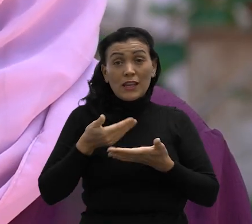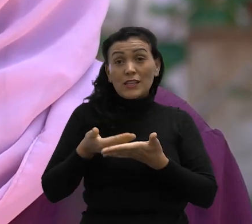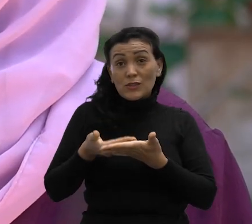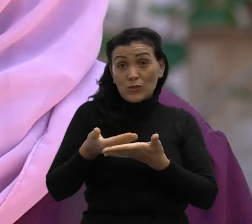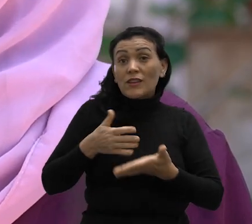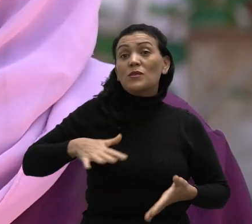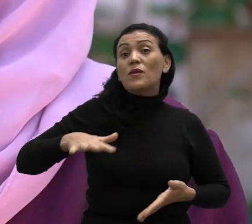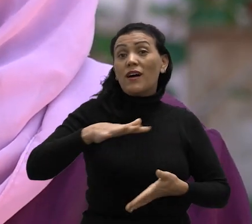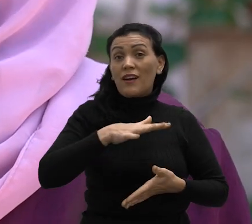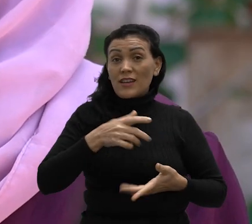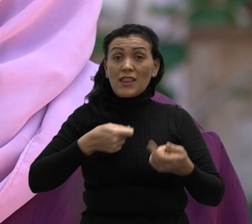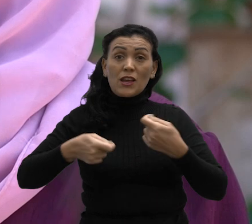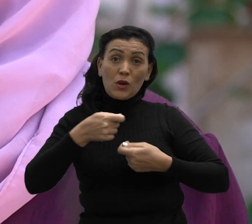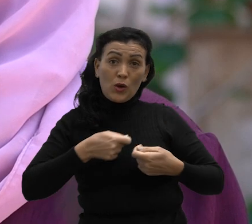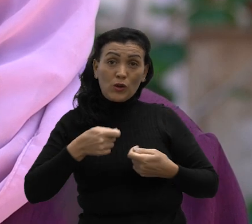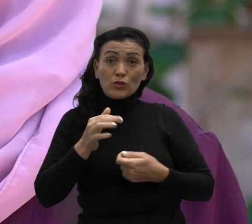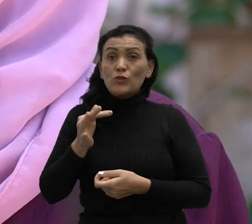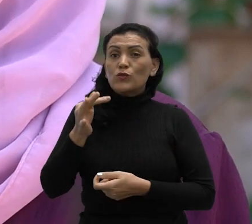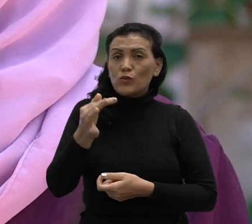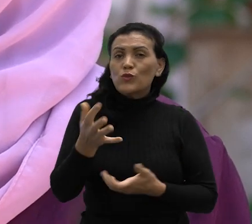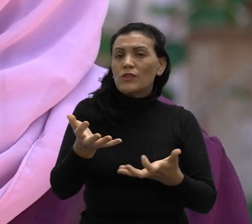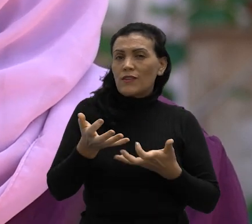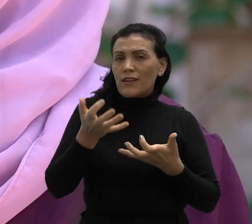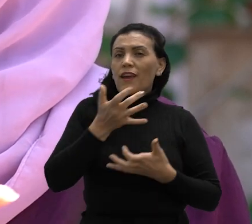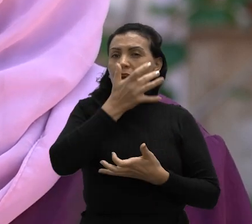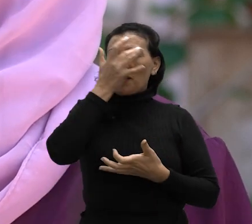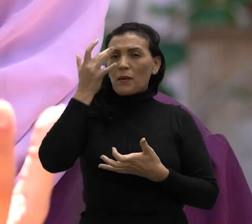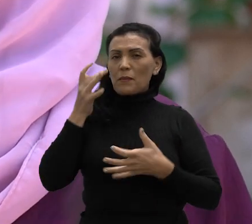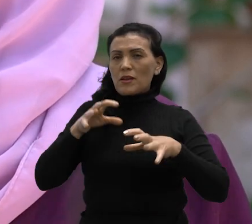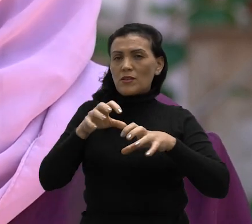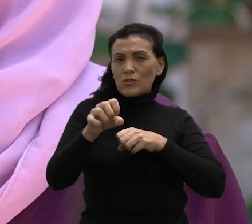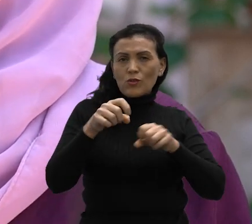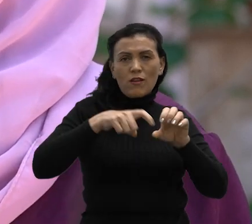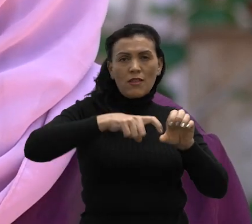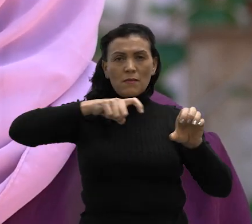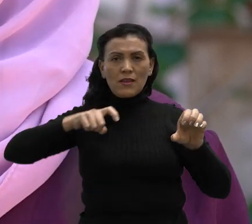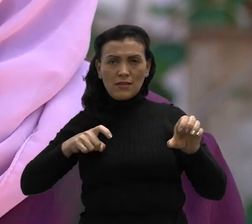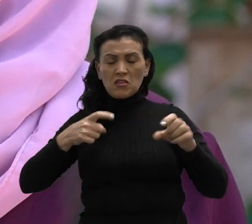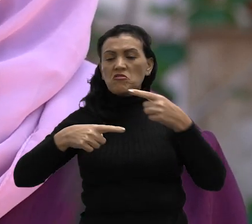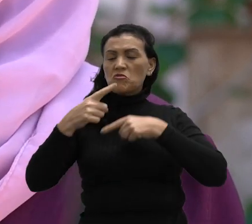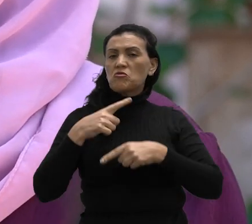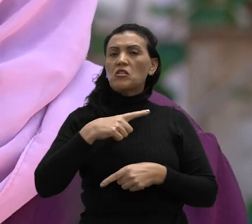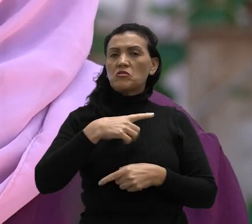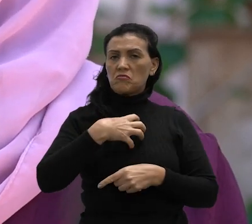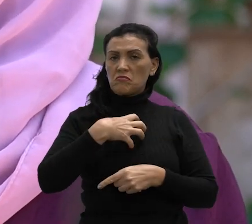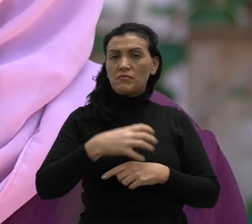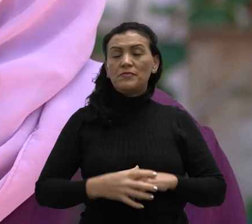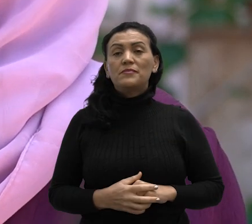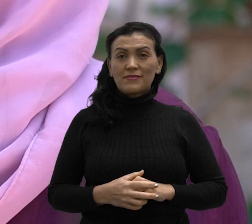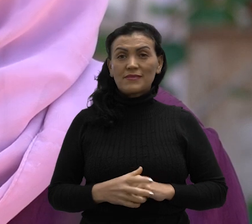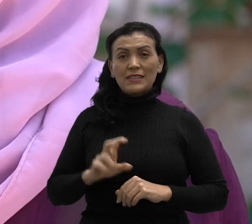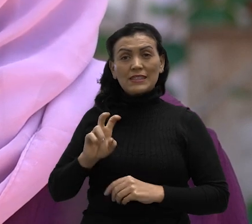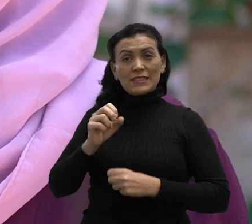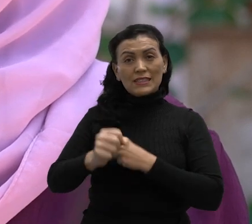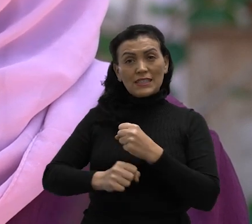هذا التخصص عشان أكون عشان لازم أن تكون إليك شخصية ناجحة مستقلة إدارية، ففتت هذا التخصص عشان هيك.